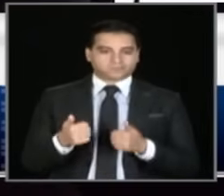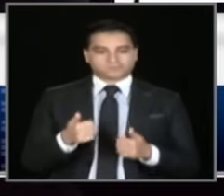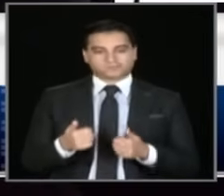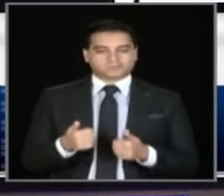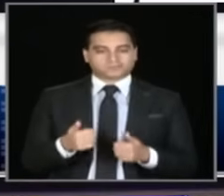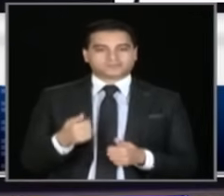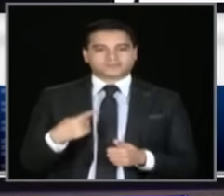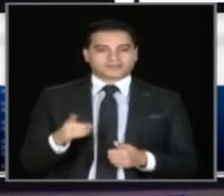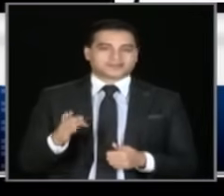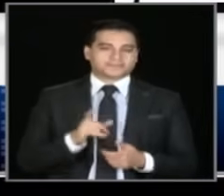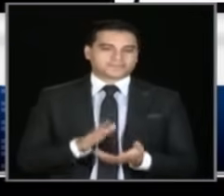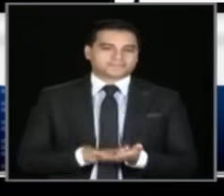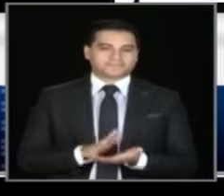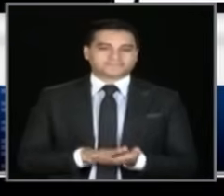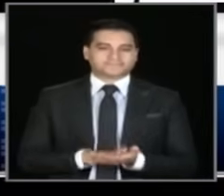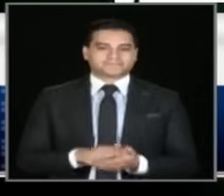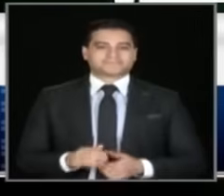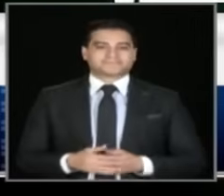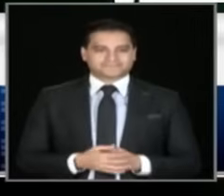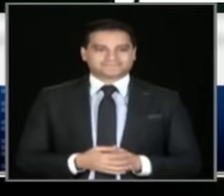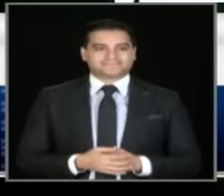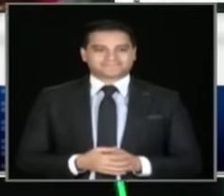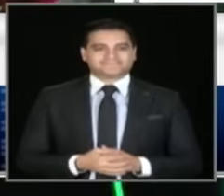الأول. إجابة صحيحة.